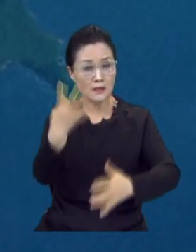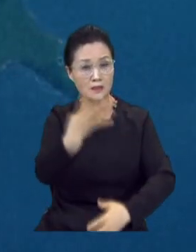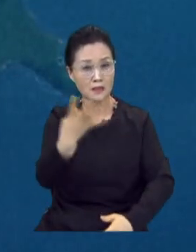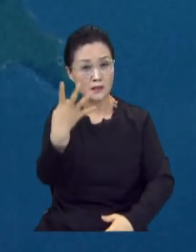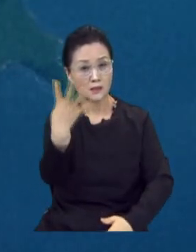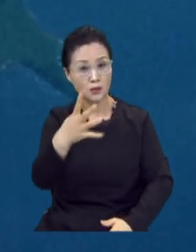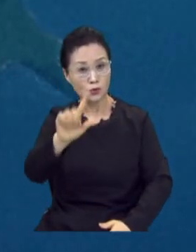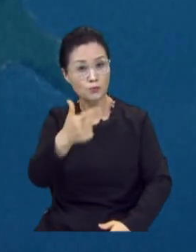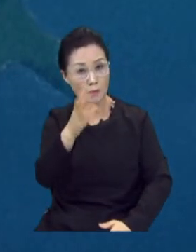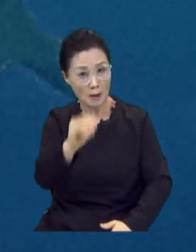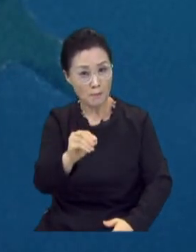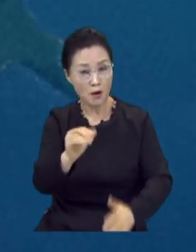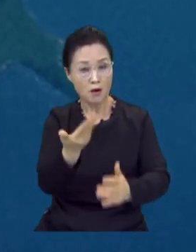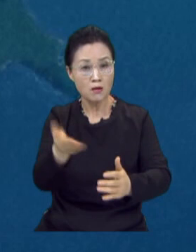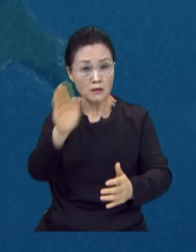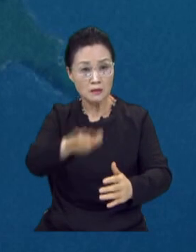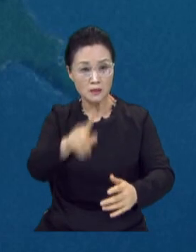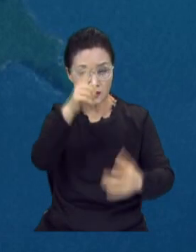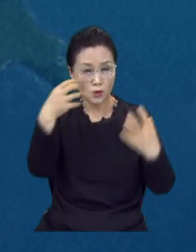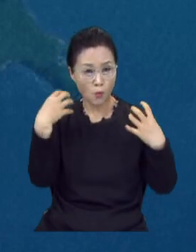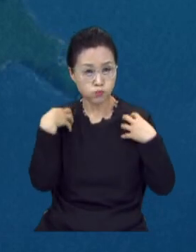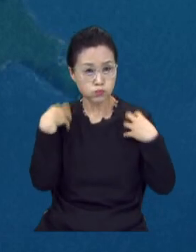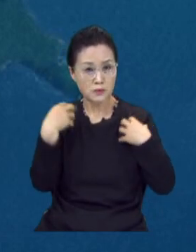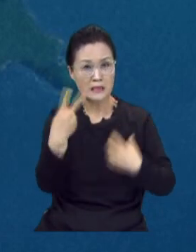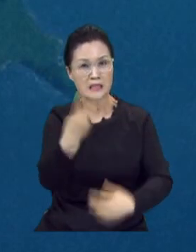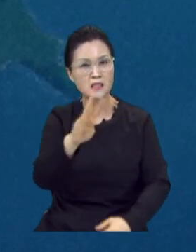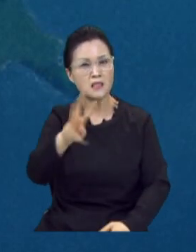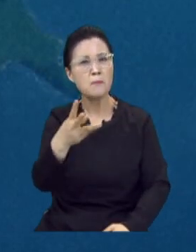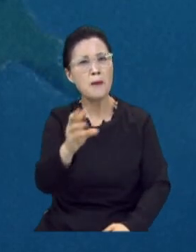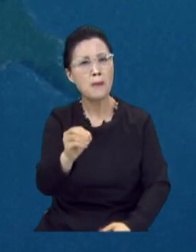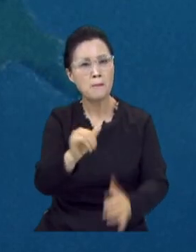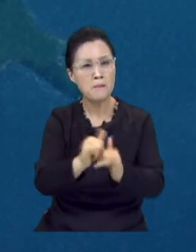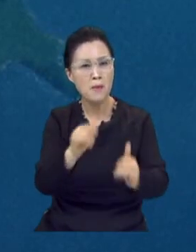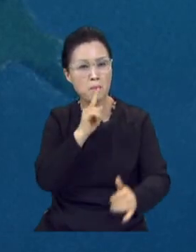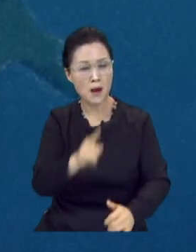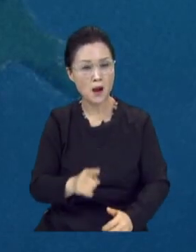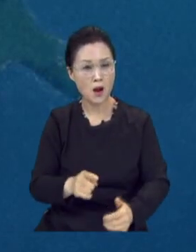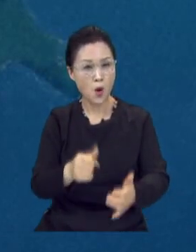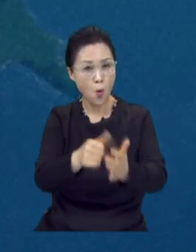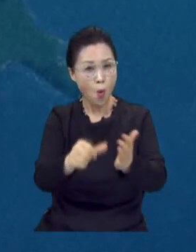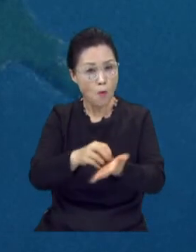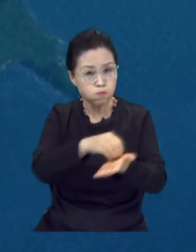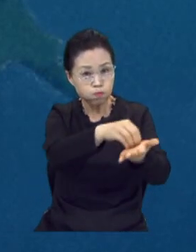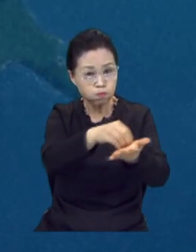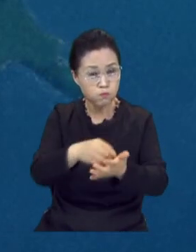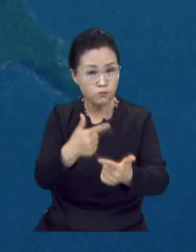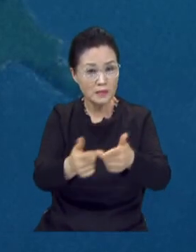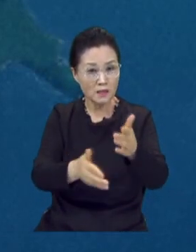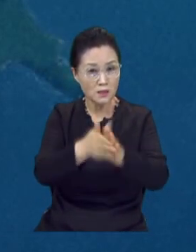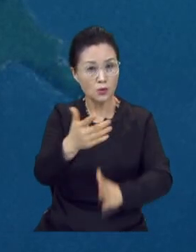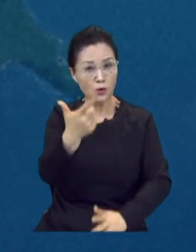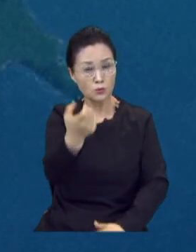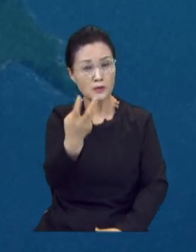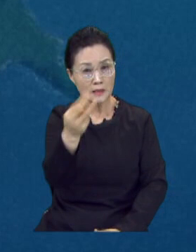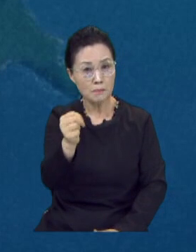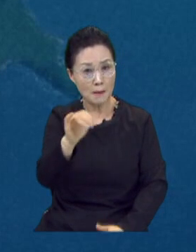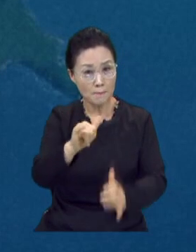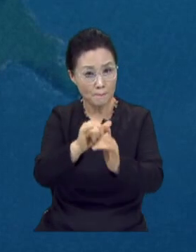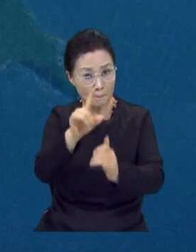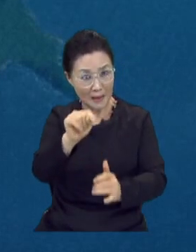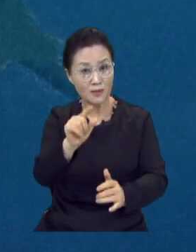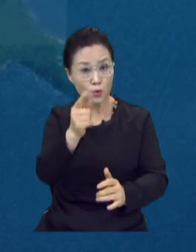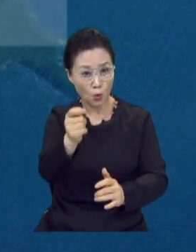명이지만 사타에서는 절반인 2,300만입니다. 화물도 부산시는 국제선 63만 톤을